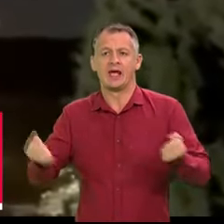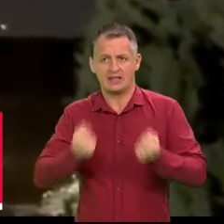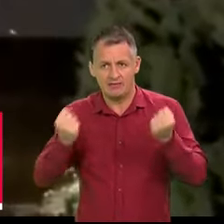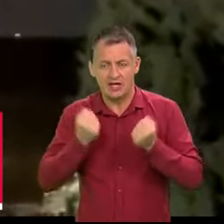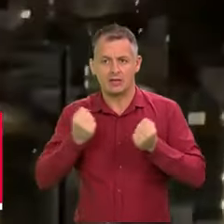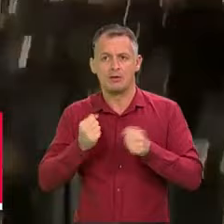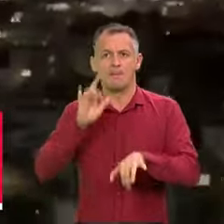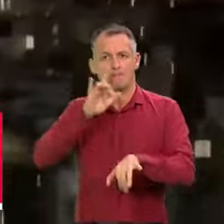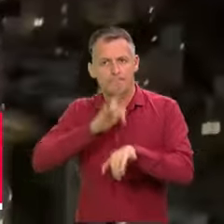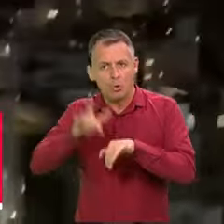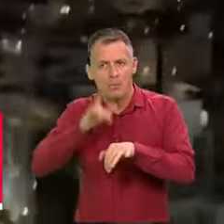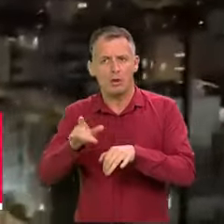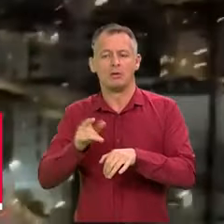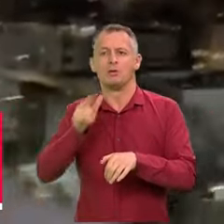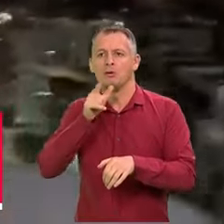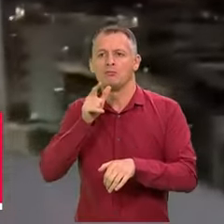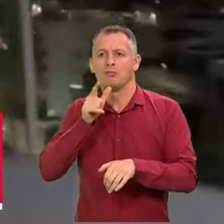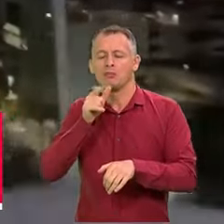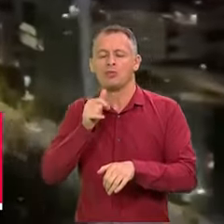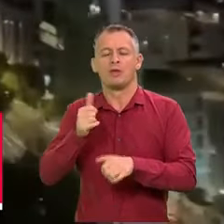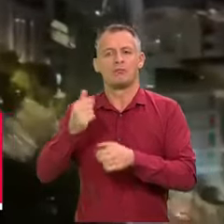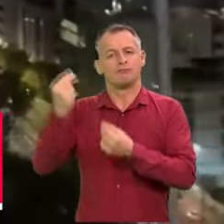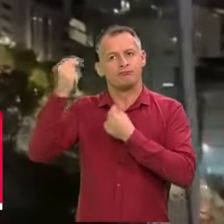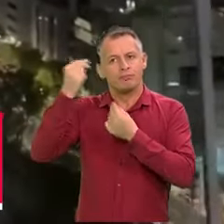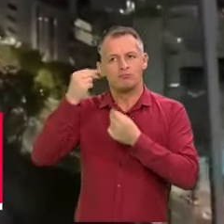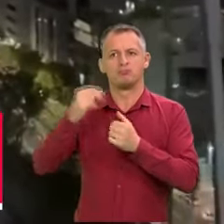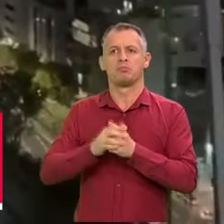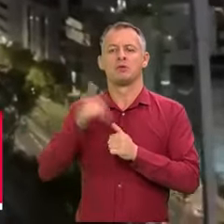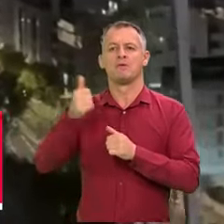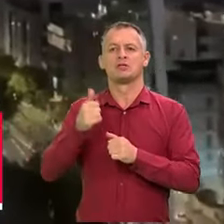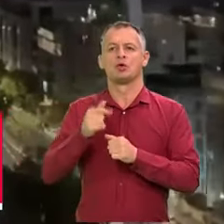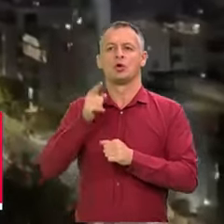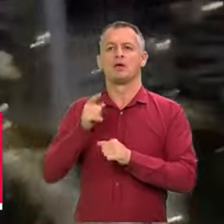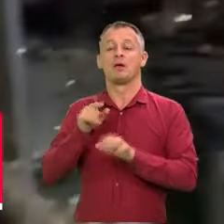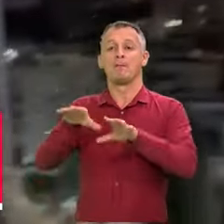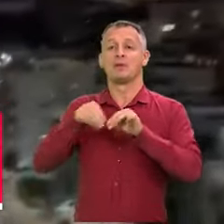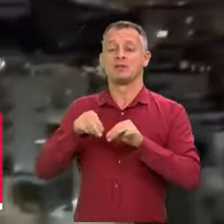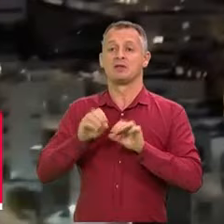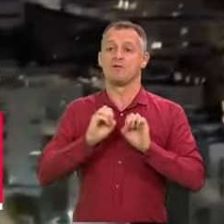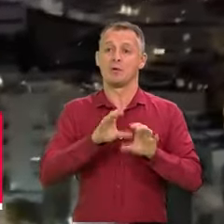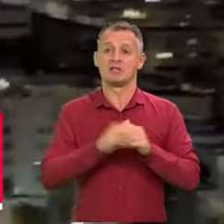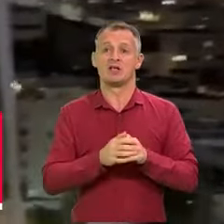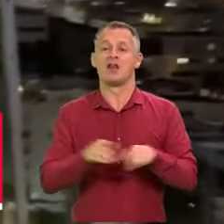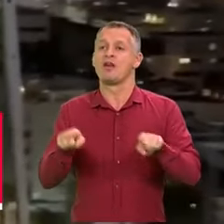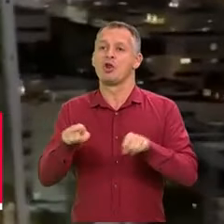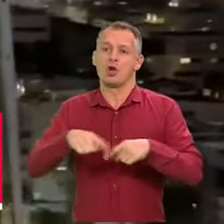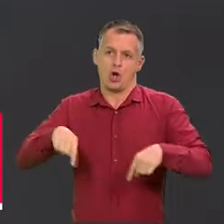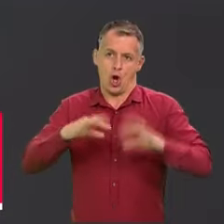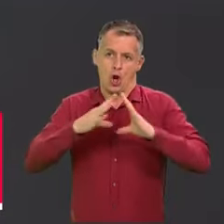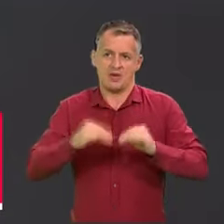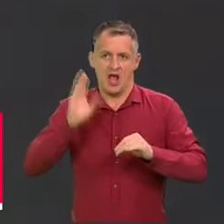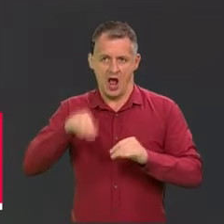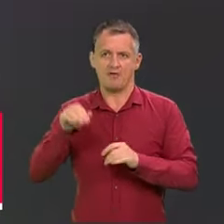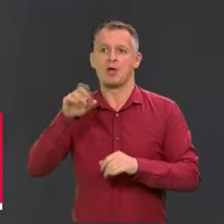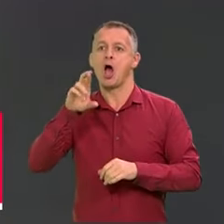momentul în care primesc indicativul, să-i spun așa, noi avem RO alert pentru situații